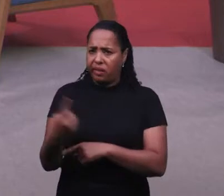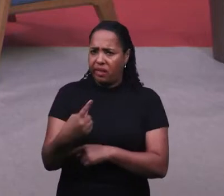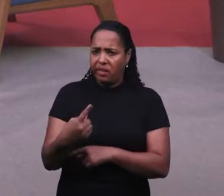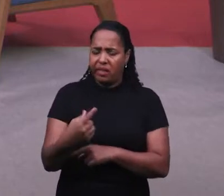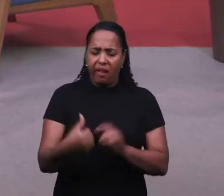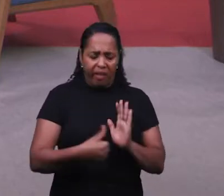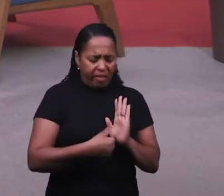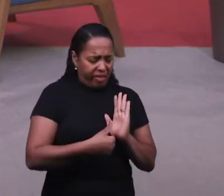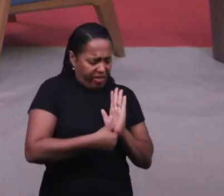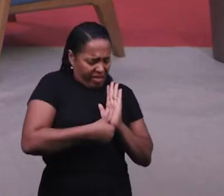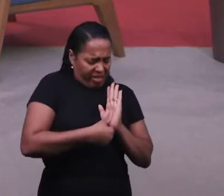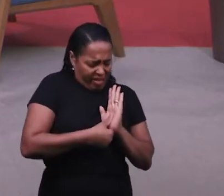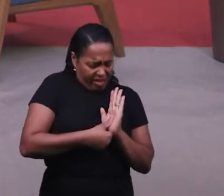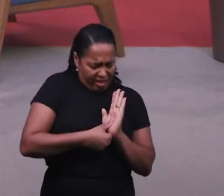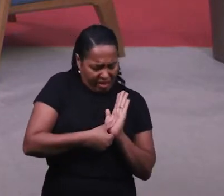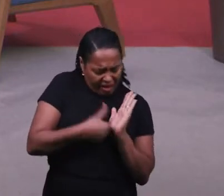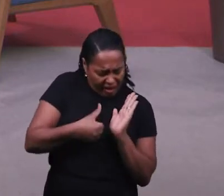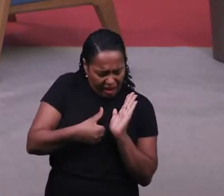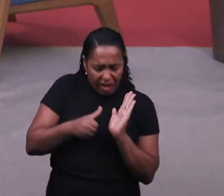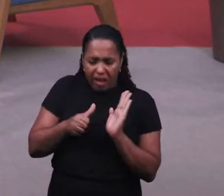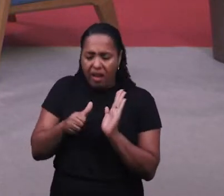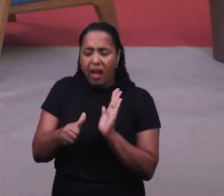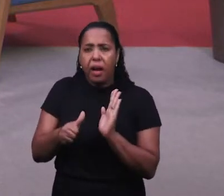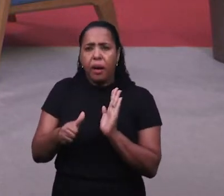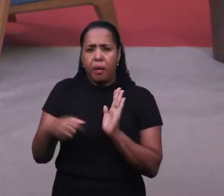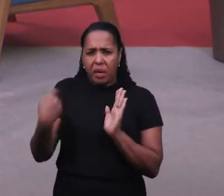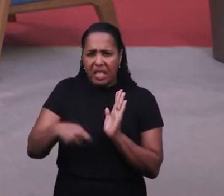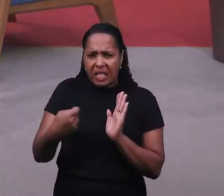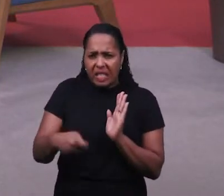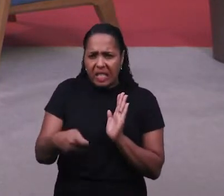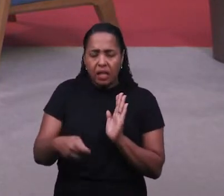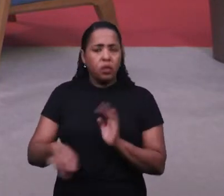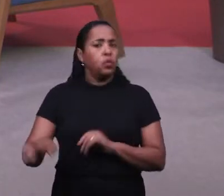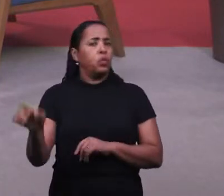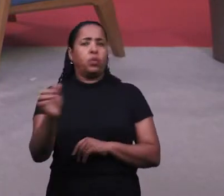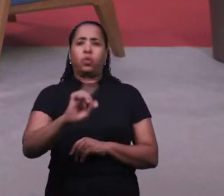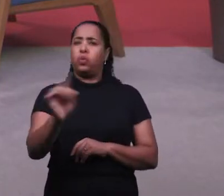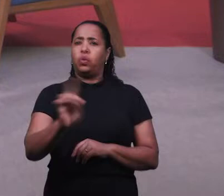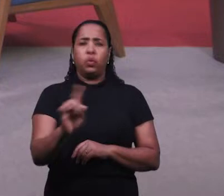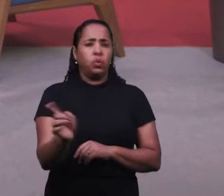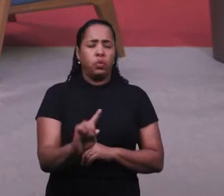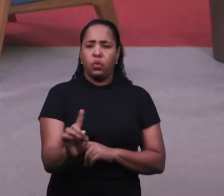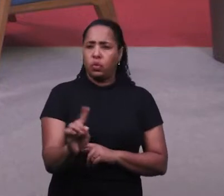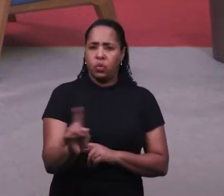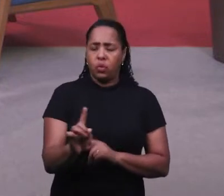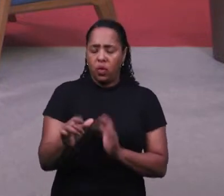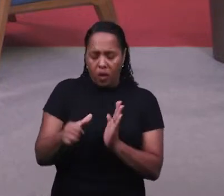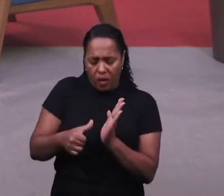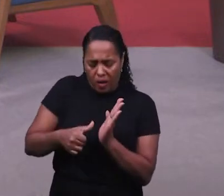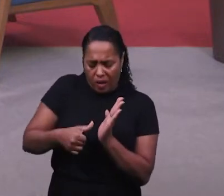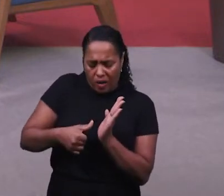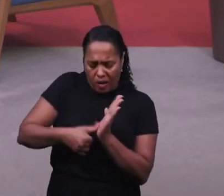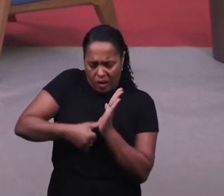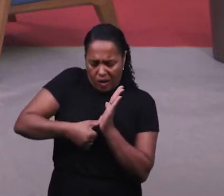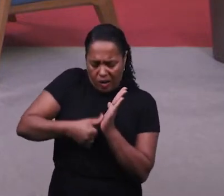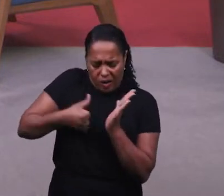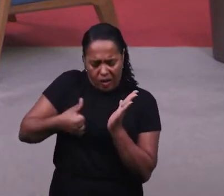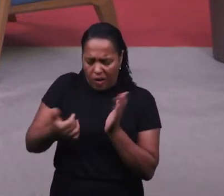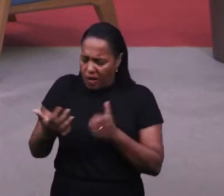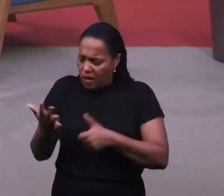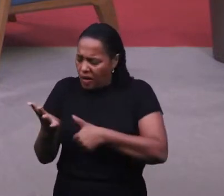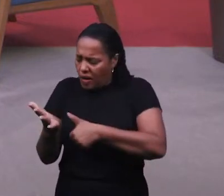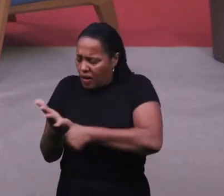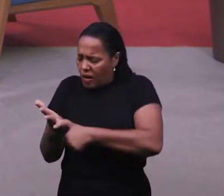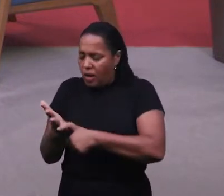des patchs, n'est-ce pas, d'ici par là. Daniel n'a pas besoin de notre impression digitale, n'est-ce pas? N'a pas besoin